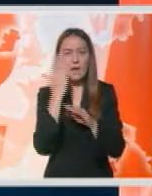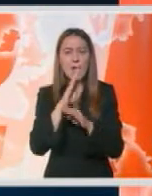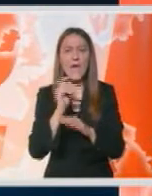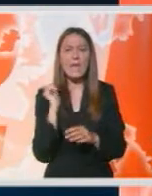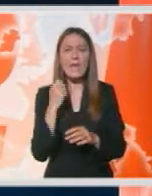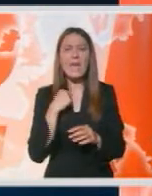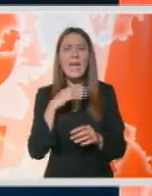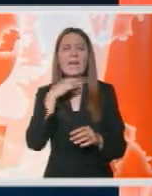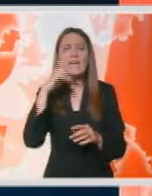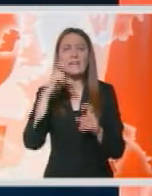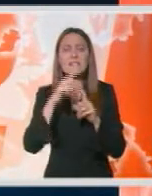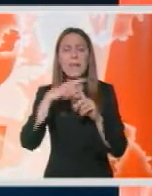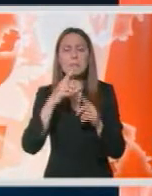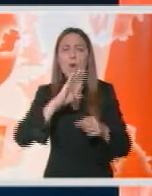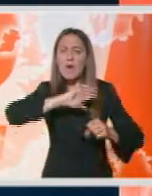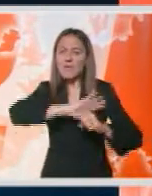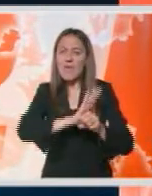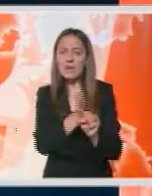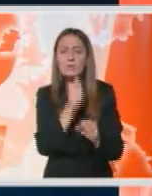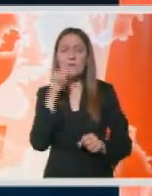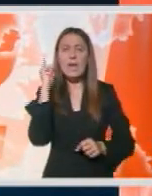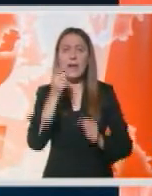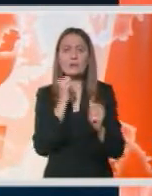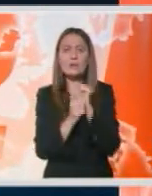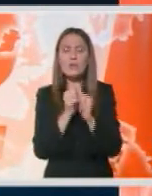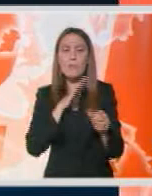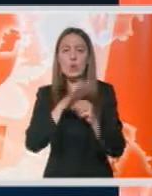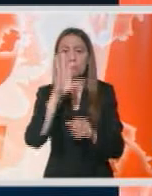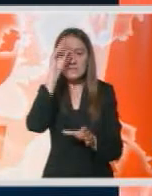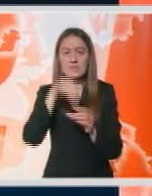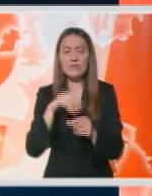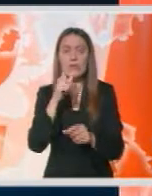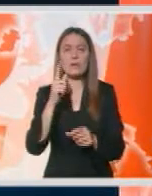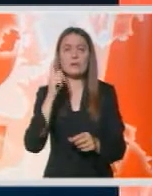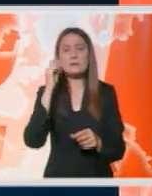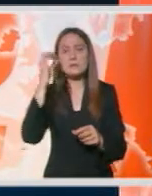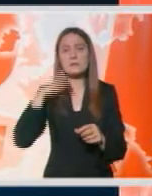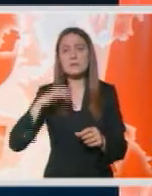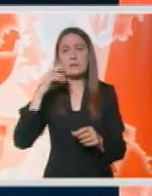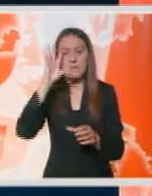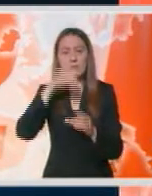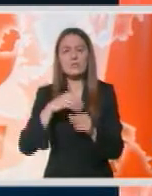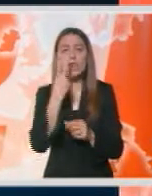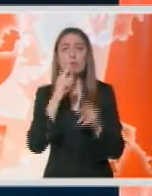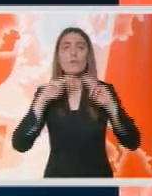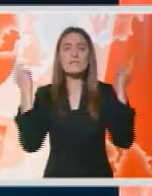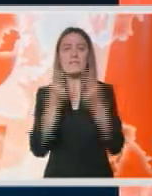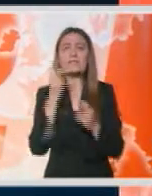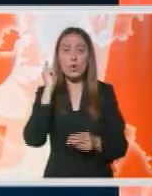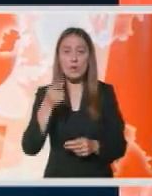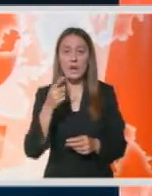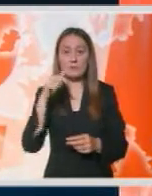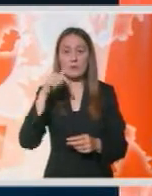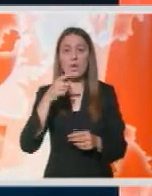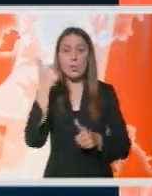Gestapoa izvršio krivična dela genocida i ratnog zločina protiv civilnog stanovništva u Beogradu tokom Drugog svjetskog rata, odnosno